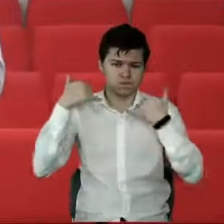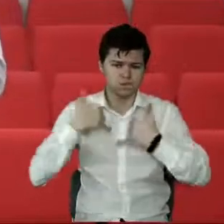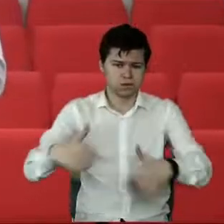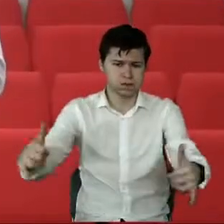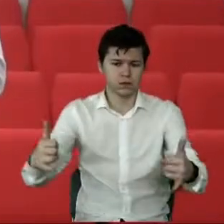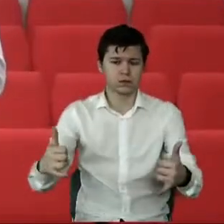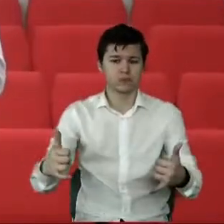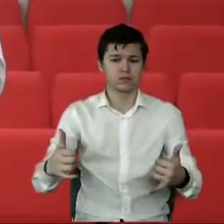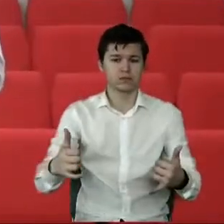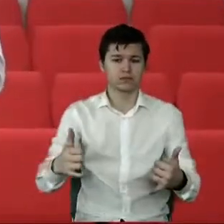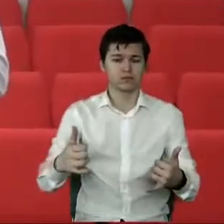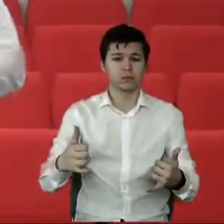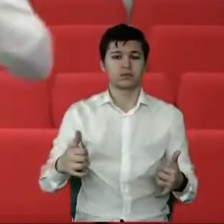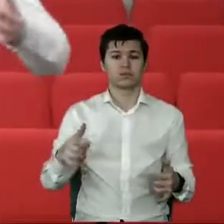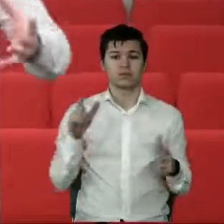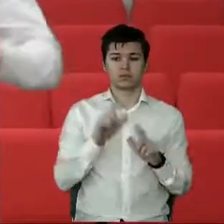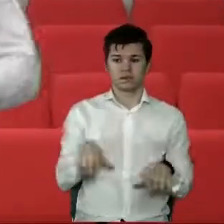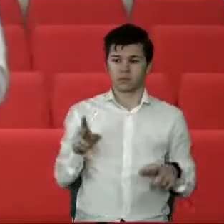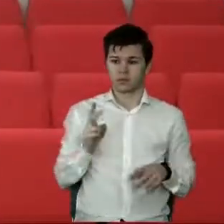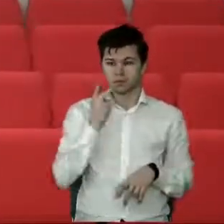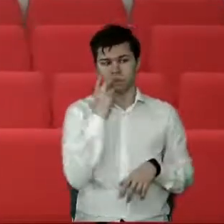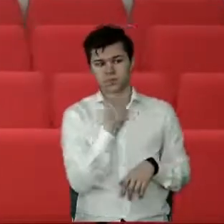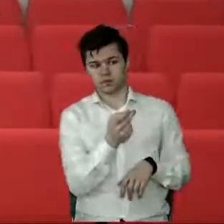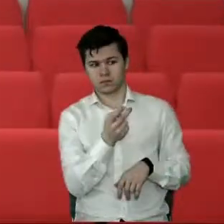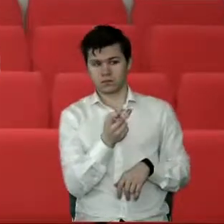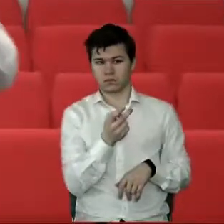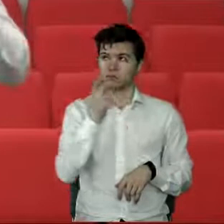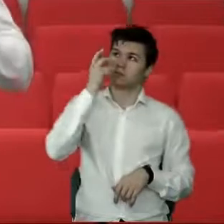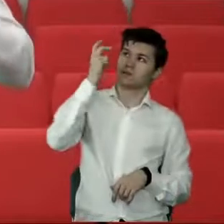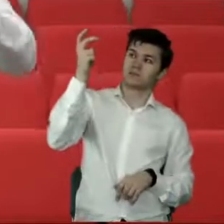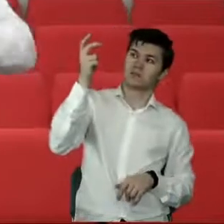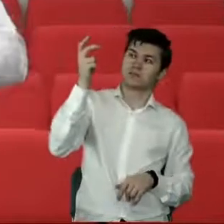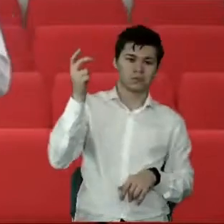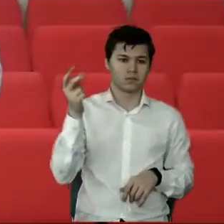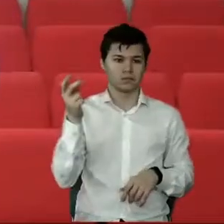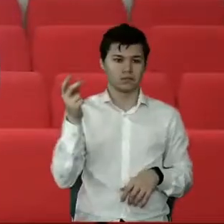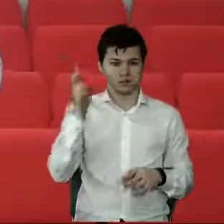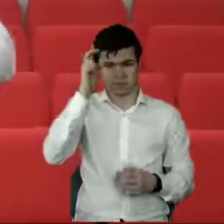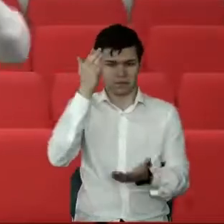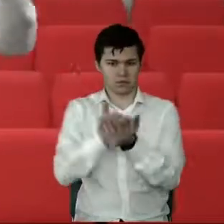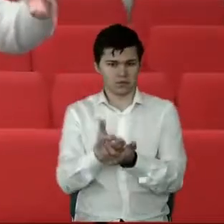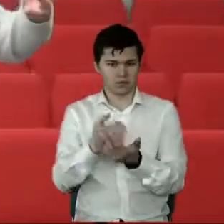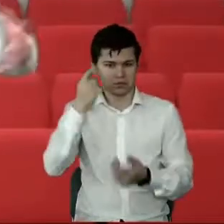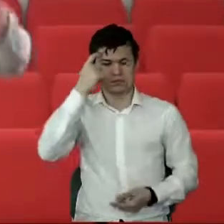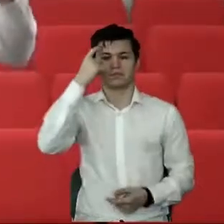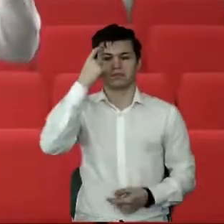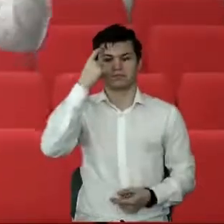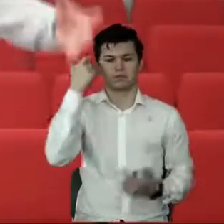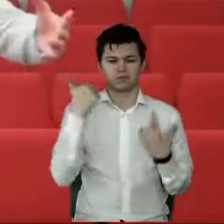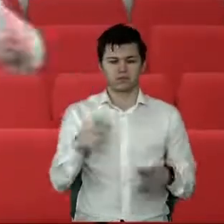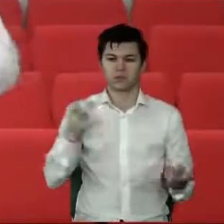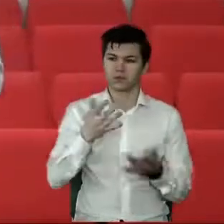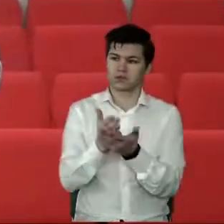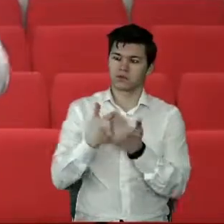эту землю. И люди увидели, что есть Бог, которому они не служили, на котором они должны были служить. И вот этот человек, который